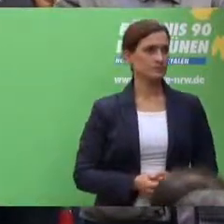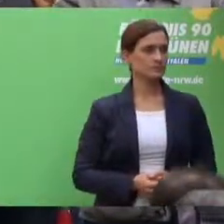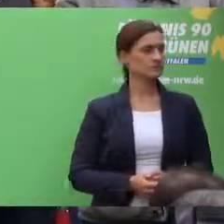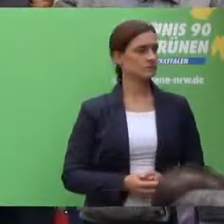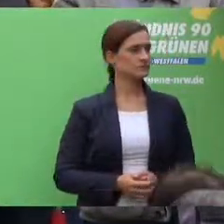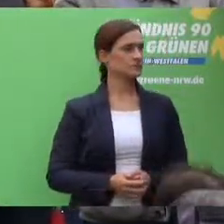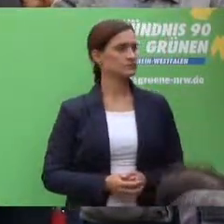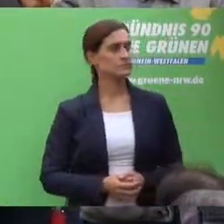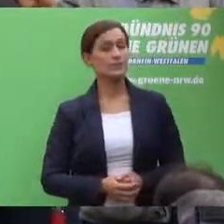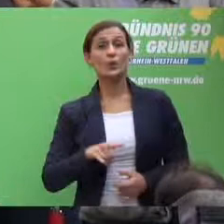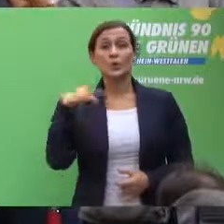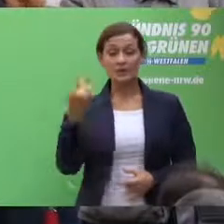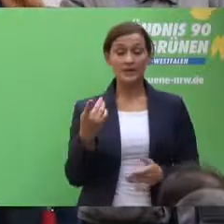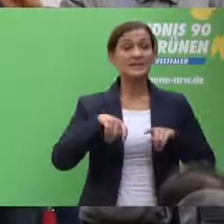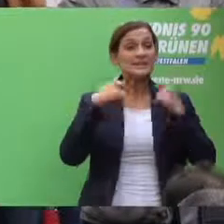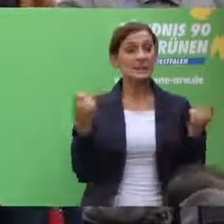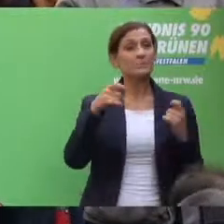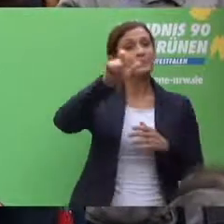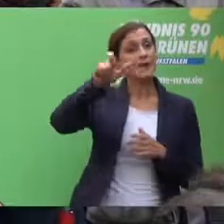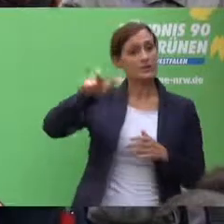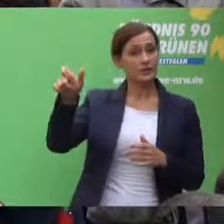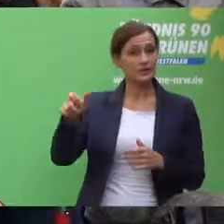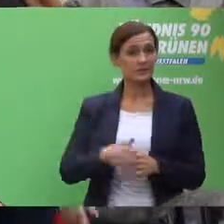Und dann gibt es Menschen,